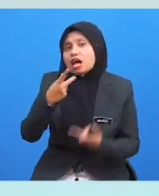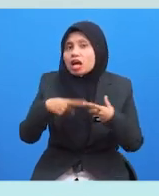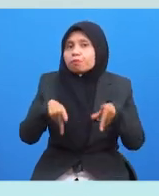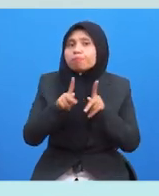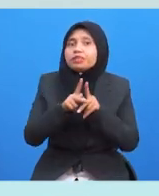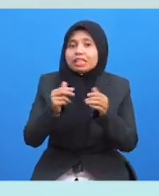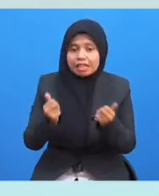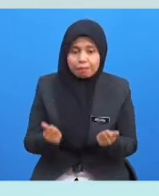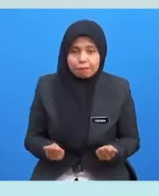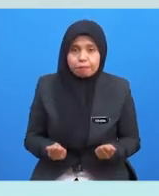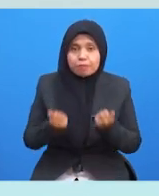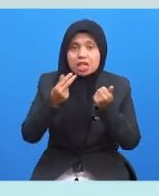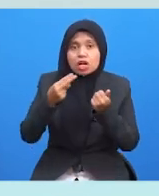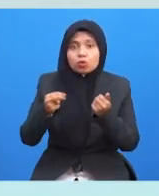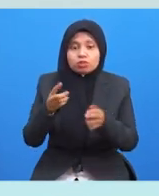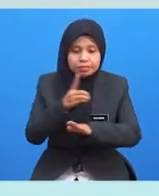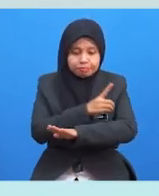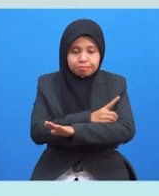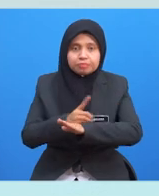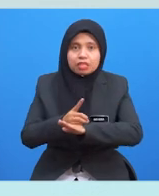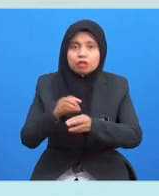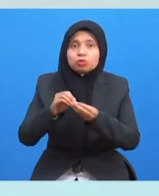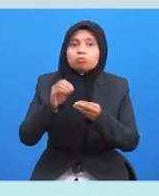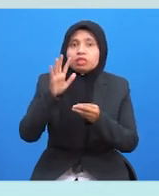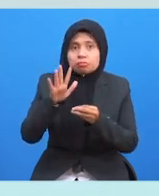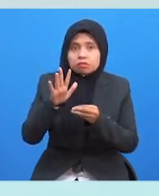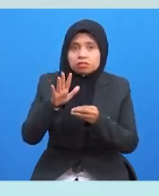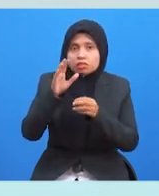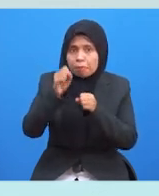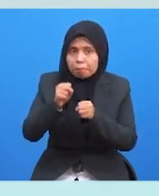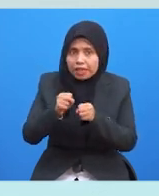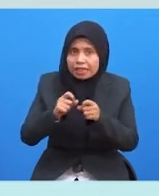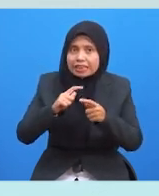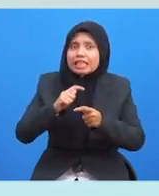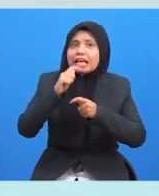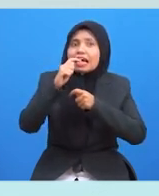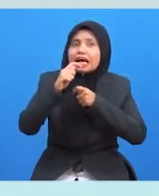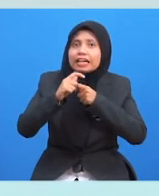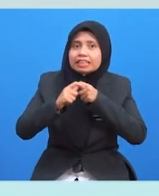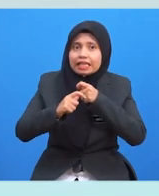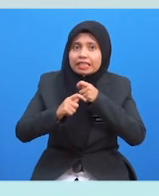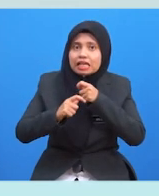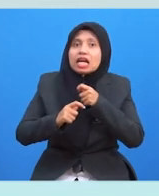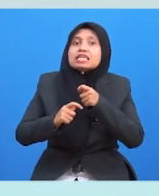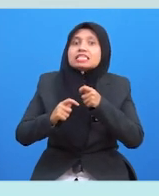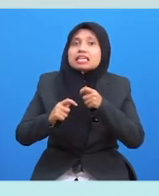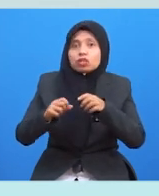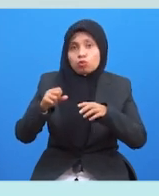Kepentingan pengangkutan darat yang kelima ialah meningkatkan sektor